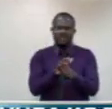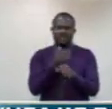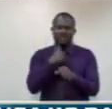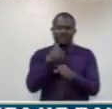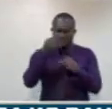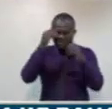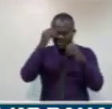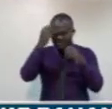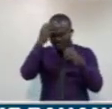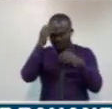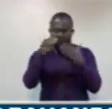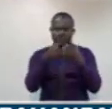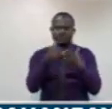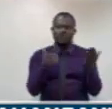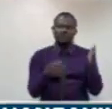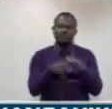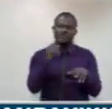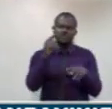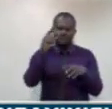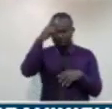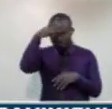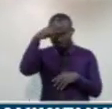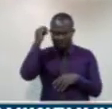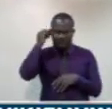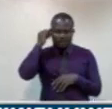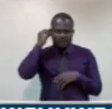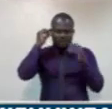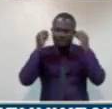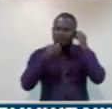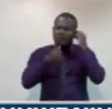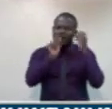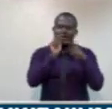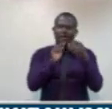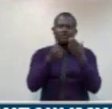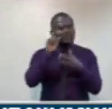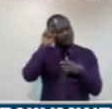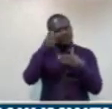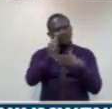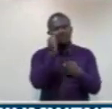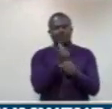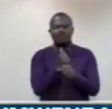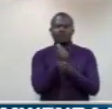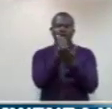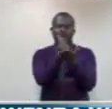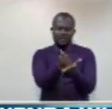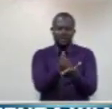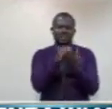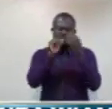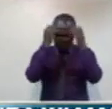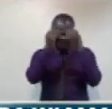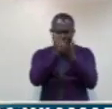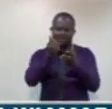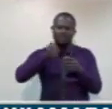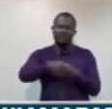iyo ufite ubugome bwinshi ibyo bintu byica ubwenge bariya abantu rero bagira ngo n'ibyo bakora ni ibintu bibafasha nta bugome bwafashije nyirabwo